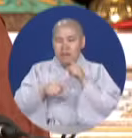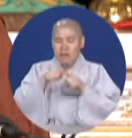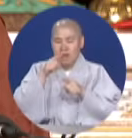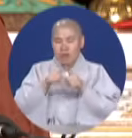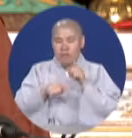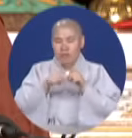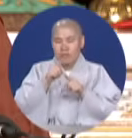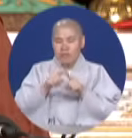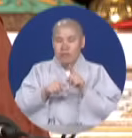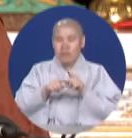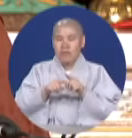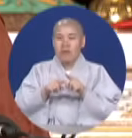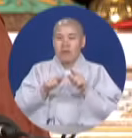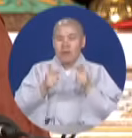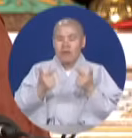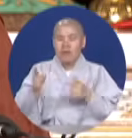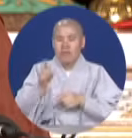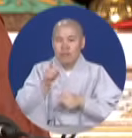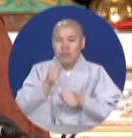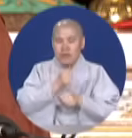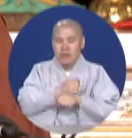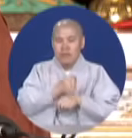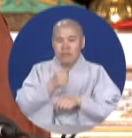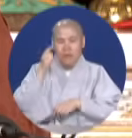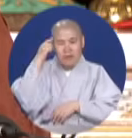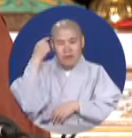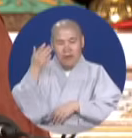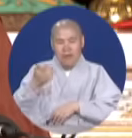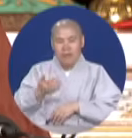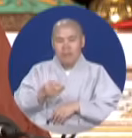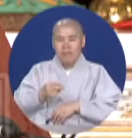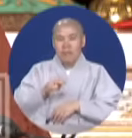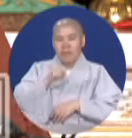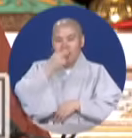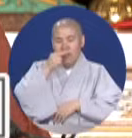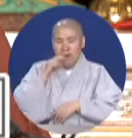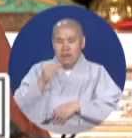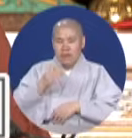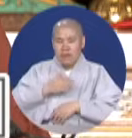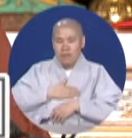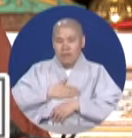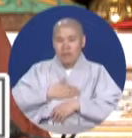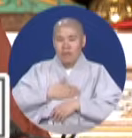전단향 나무인데 향목인데 향목은 여기 있는데 향기는 어떻게 만드냐?